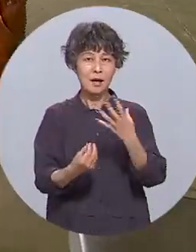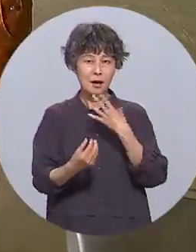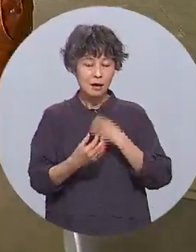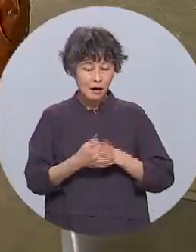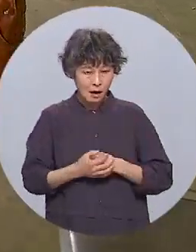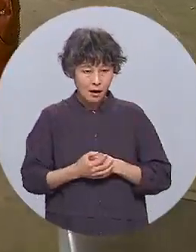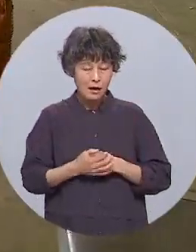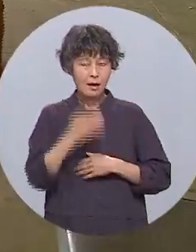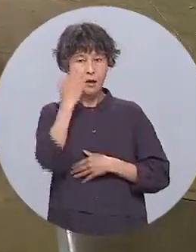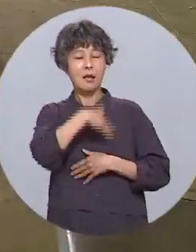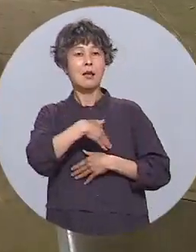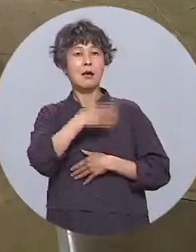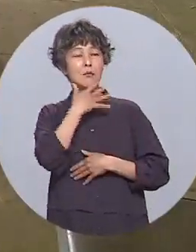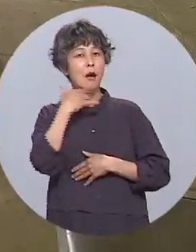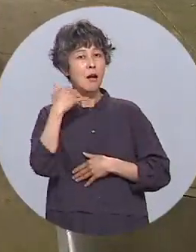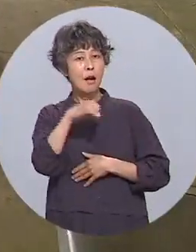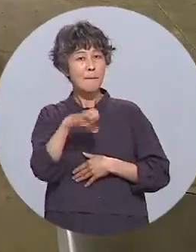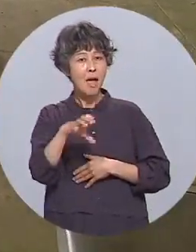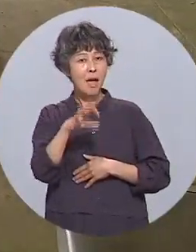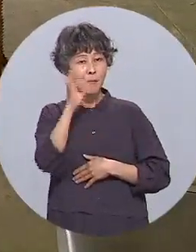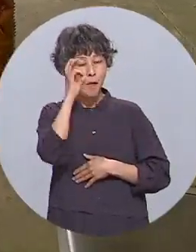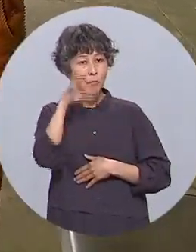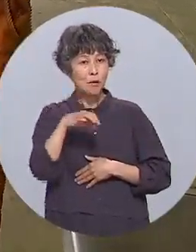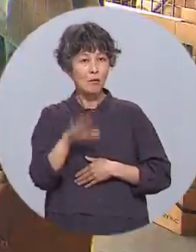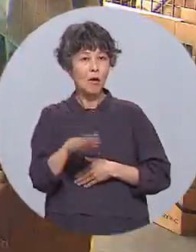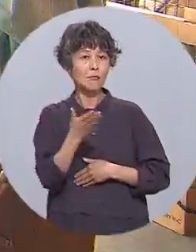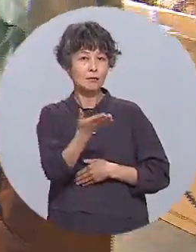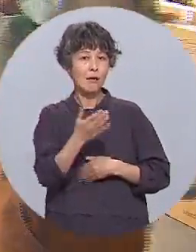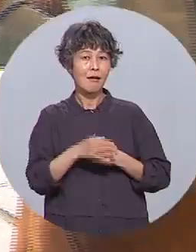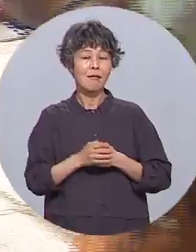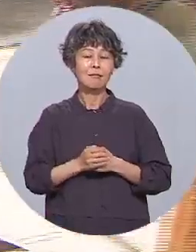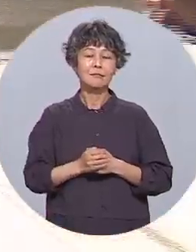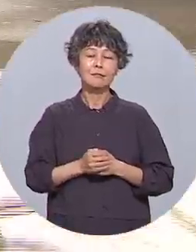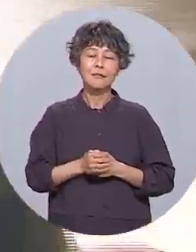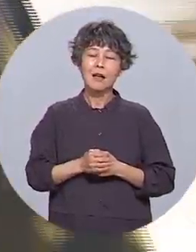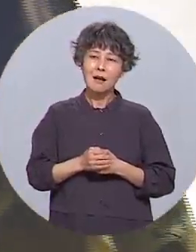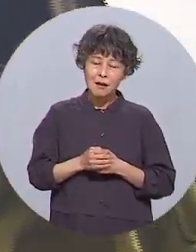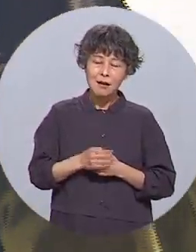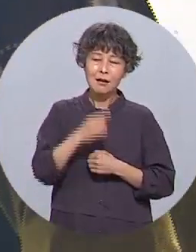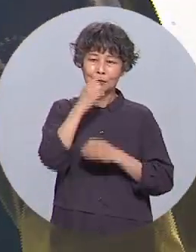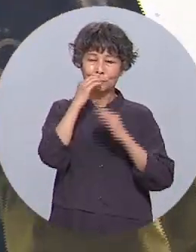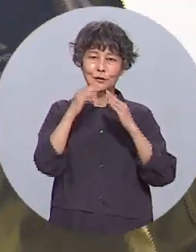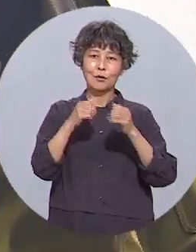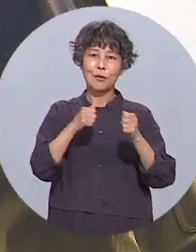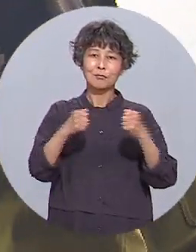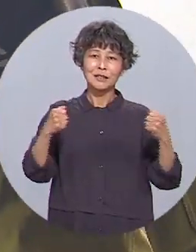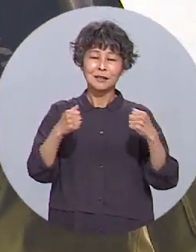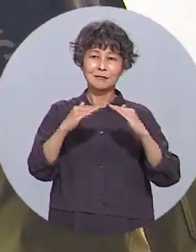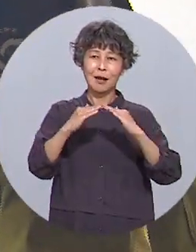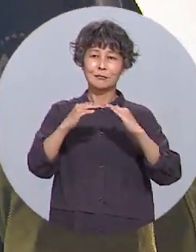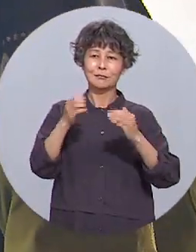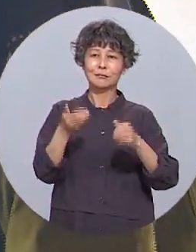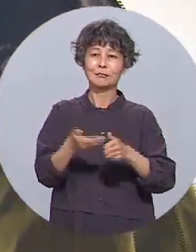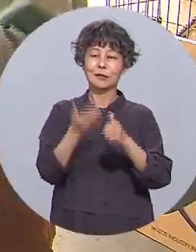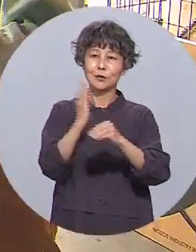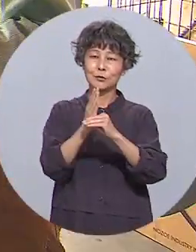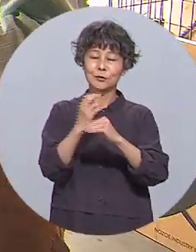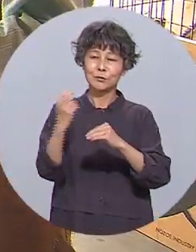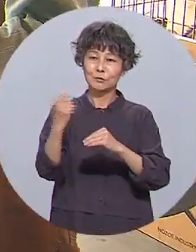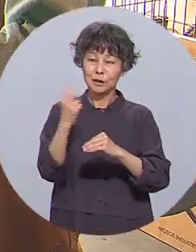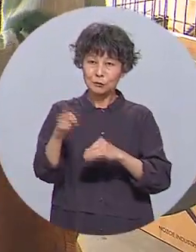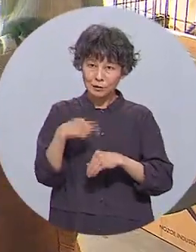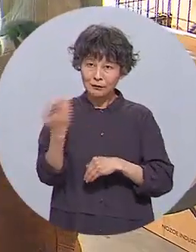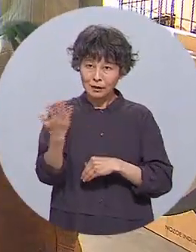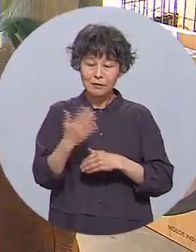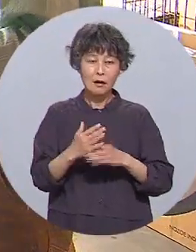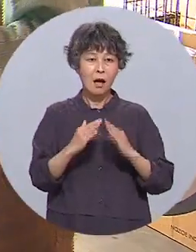か。はい、なんか馬かんべいが見れる場所とかってありますか。 じゃあうちのハウスで作ってるんで実際に見てみます。 ハウ